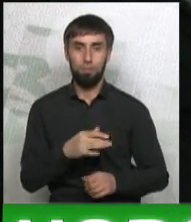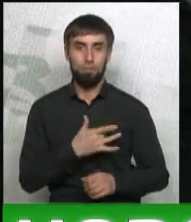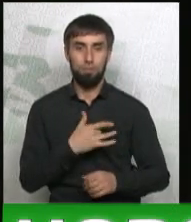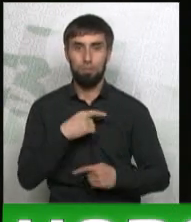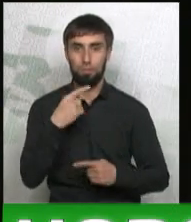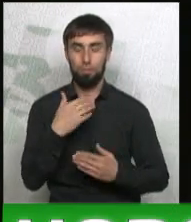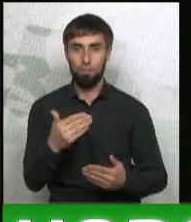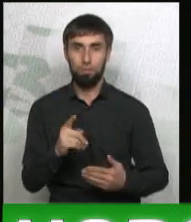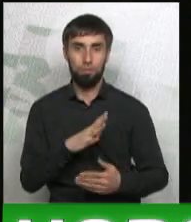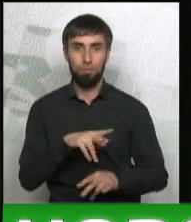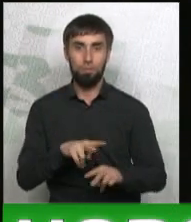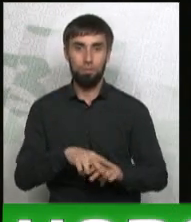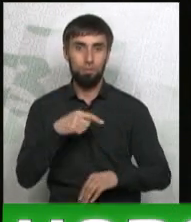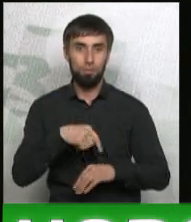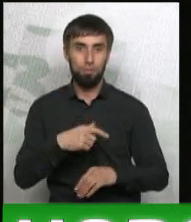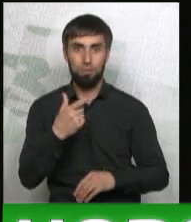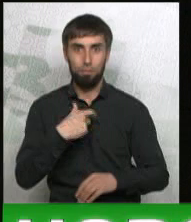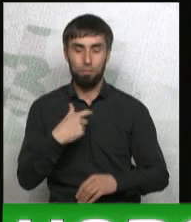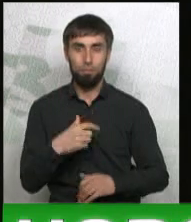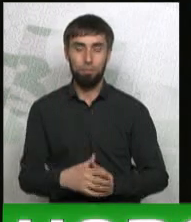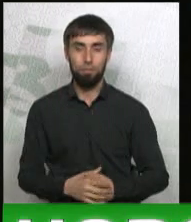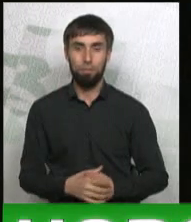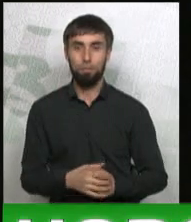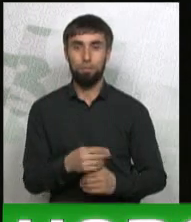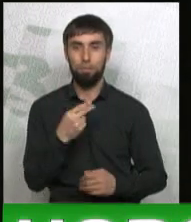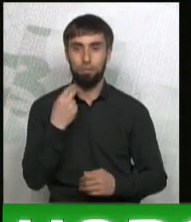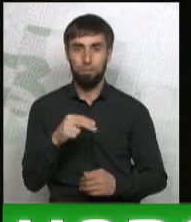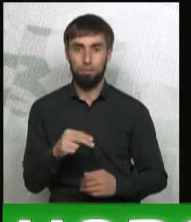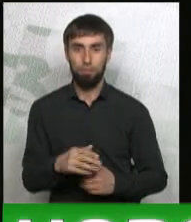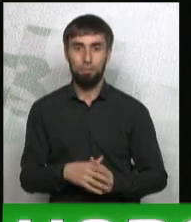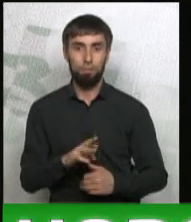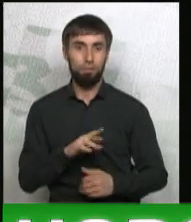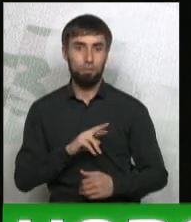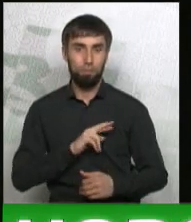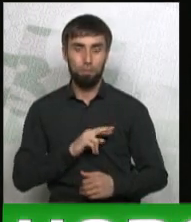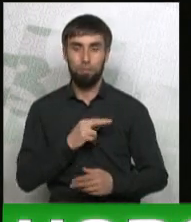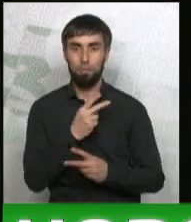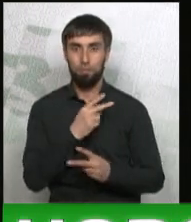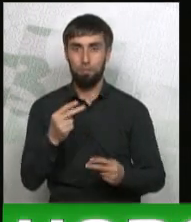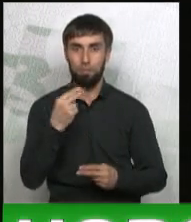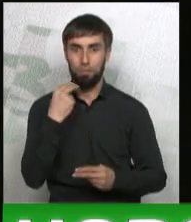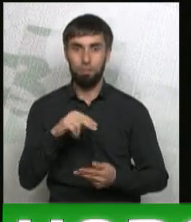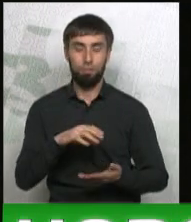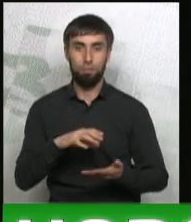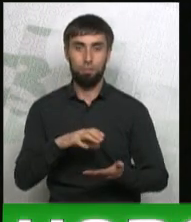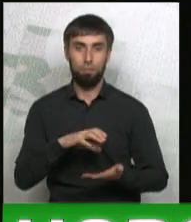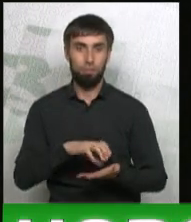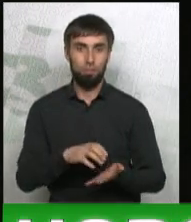сказать вам, чтобы вы здесь чувствовали себя прекрасно. Я увидел прекрасное